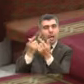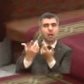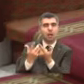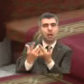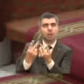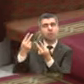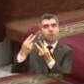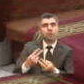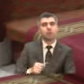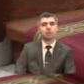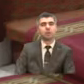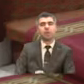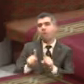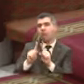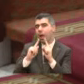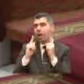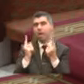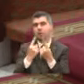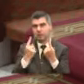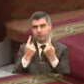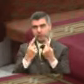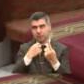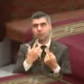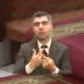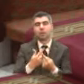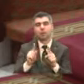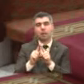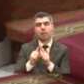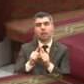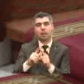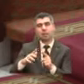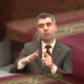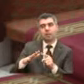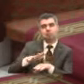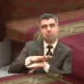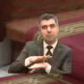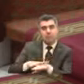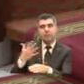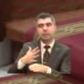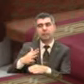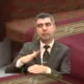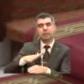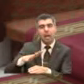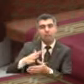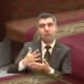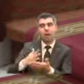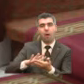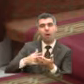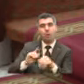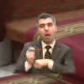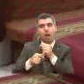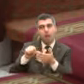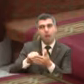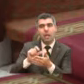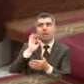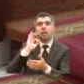المقاوله، وعموما تنقولوا في الجهات وفي الاقاليم مزيان نعطيو شويه الاولويه للشركات والمقاولات اللي تتكون في المنطقه،